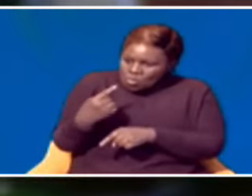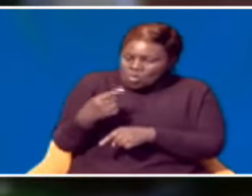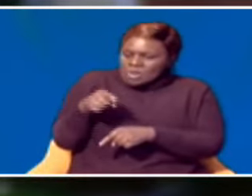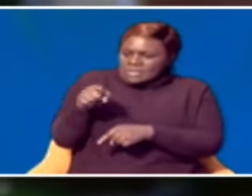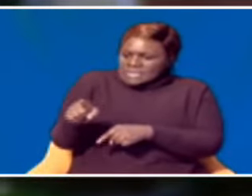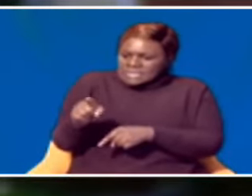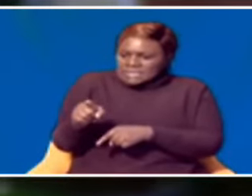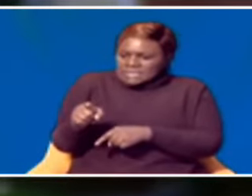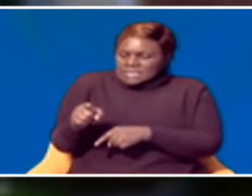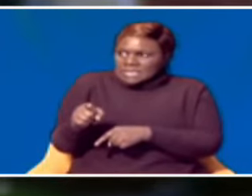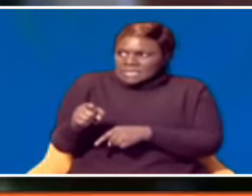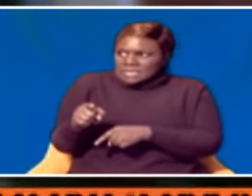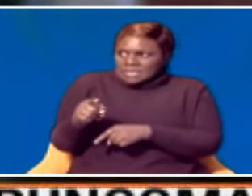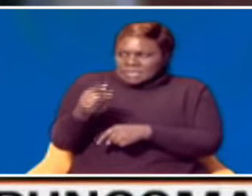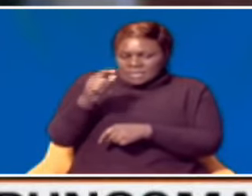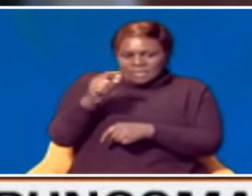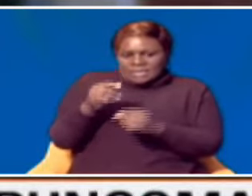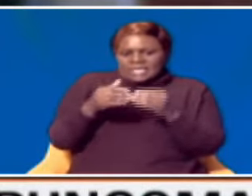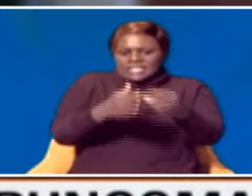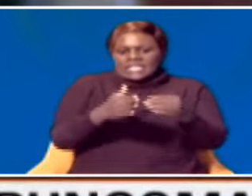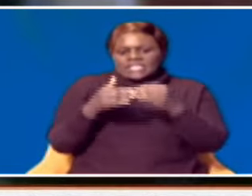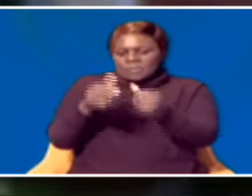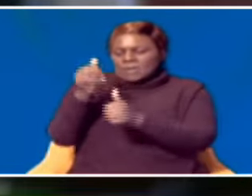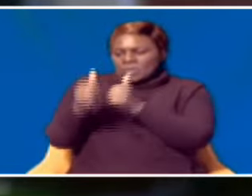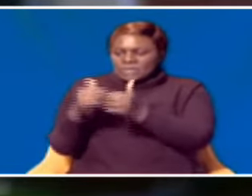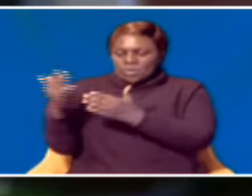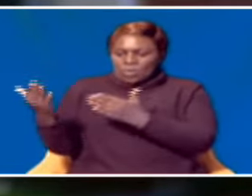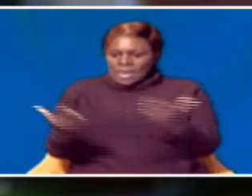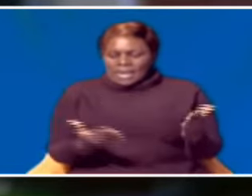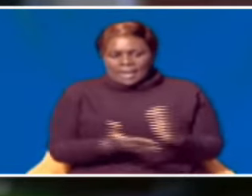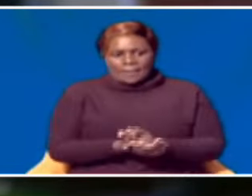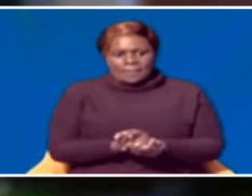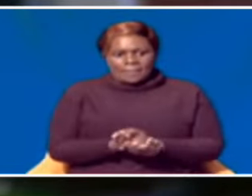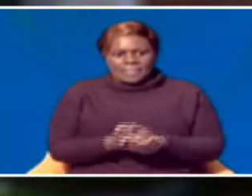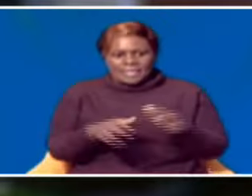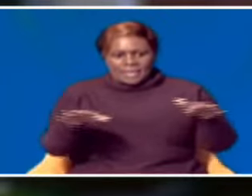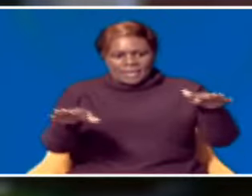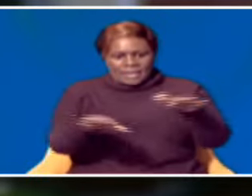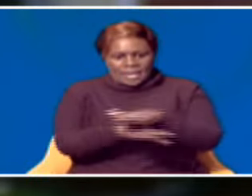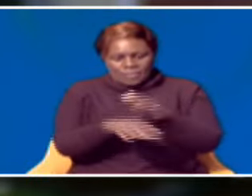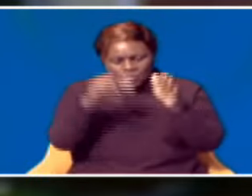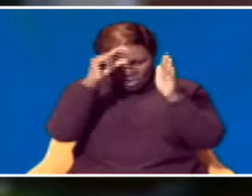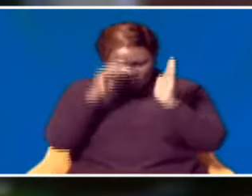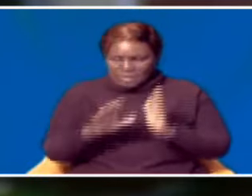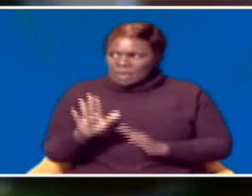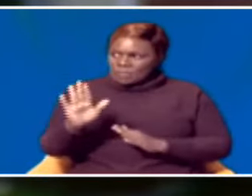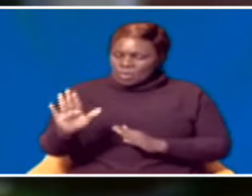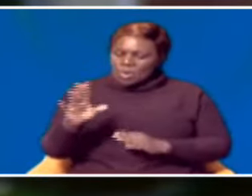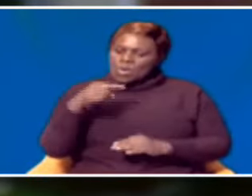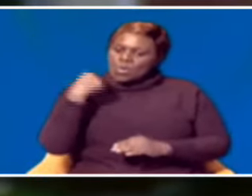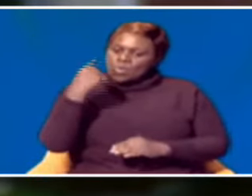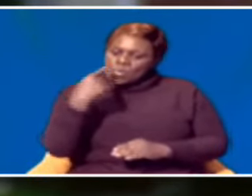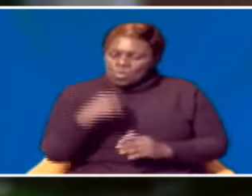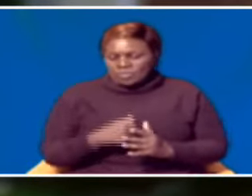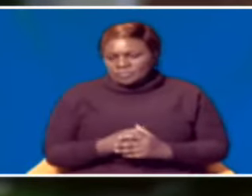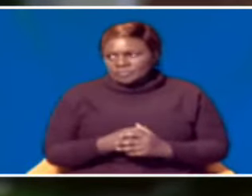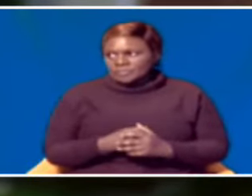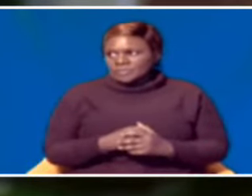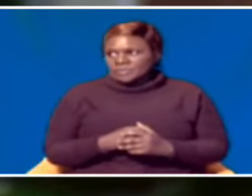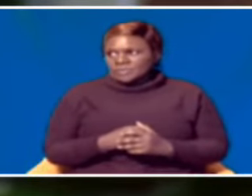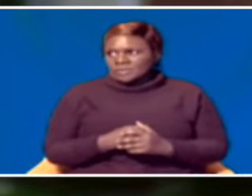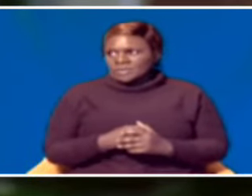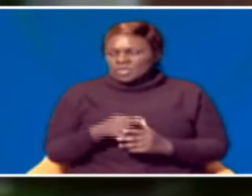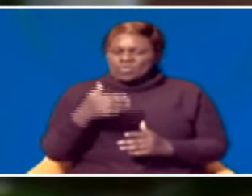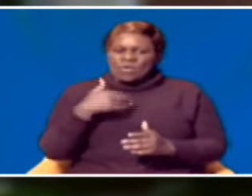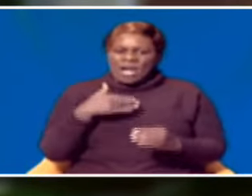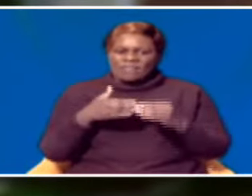haya makoja yake ama hizi kofia zake nyingi ni zipi? Karibu sana Bi Naibu Gavana. Jitambulishe tu kwanza. Mbona una